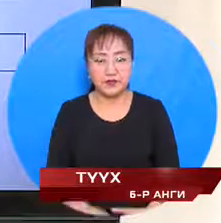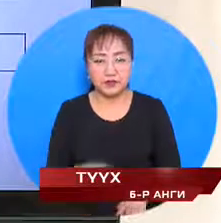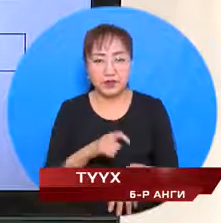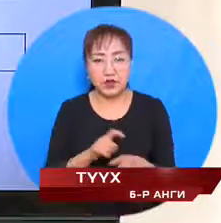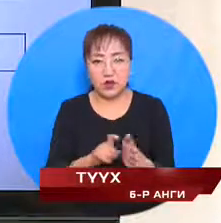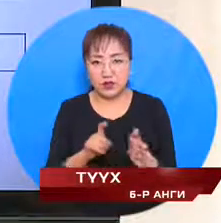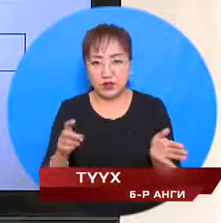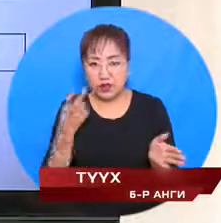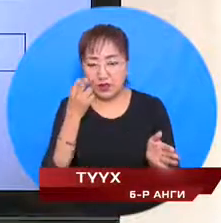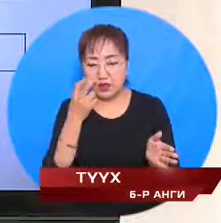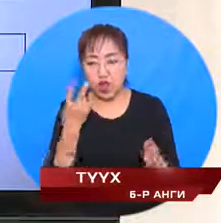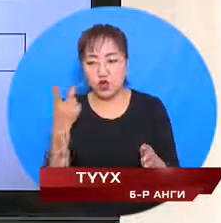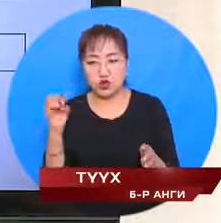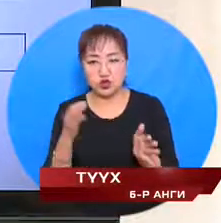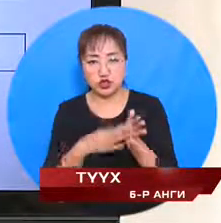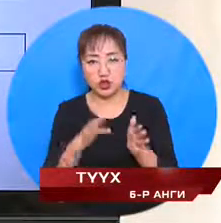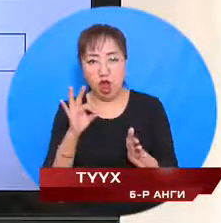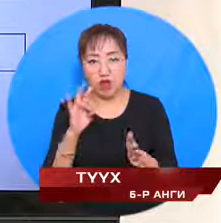бол бас ажиглаж болно.